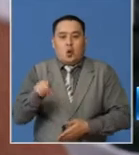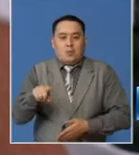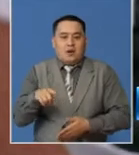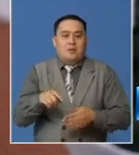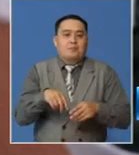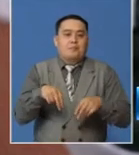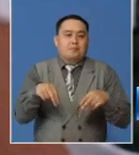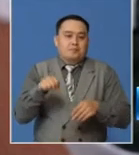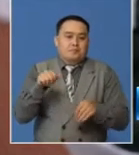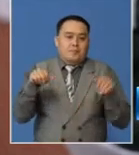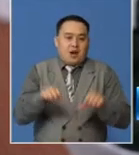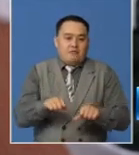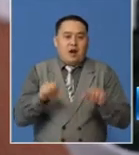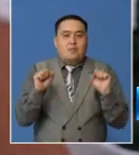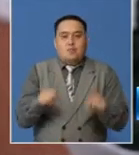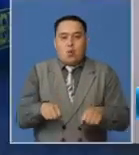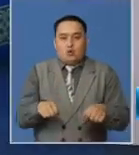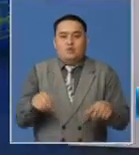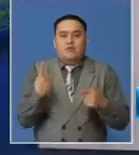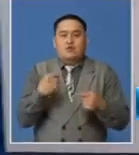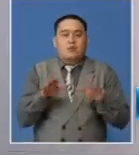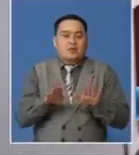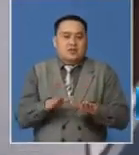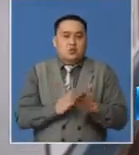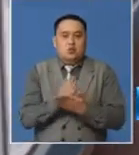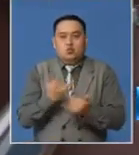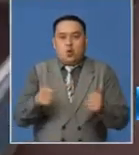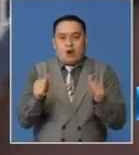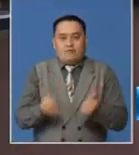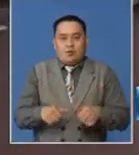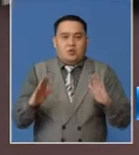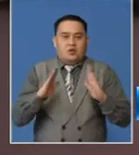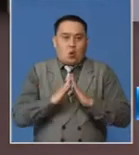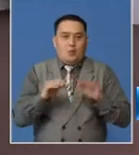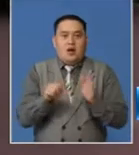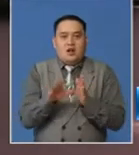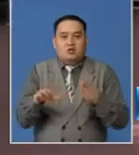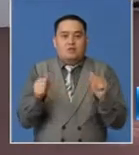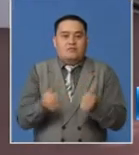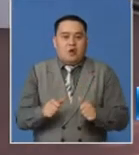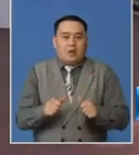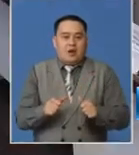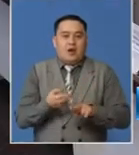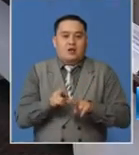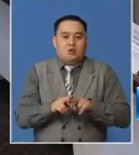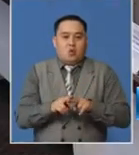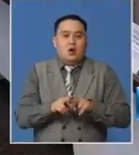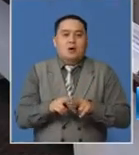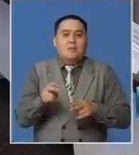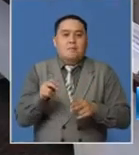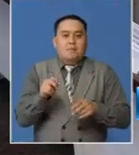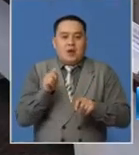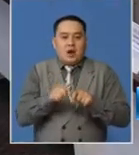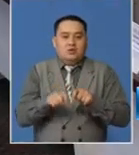водительские права, пройти медосмотр можно в одном месте. Некоторые услуги можно оформить, не выходя из дома, в электронном виде. Хотя, как показал анализ,